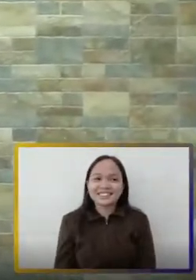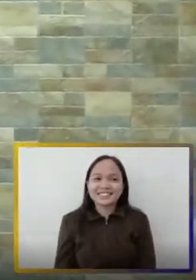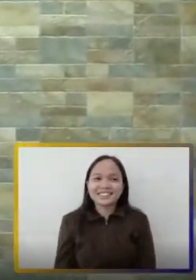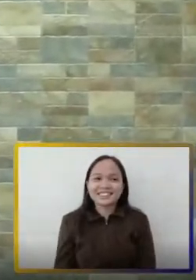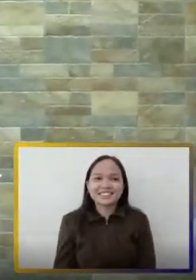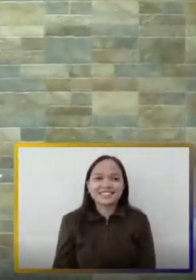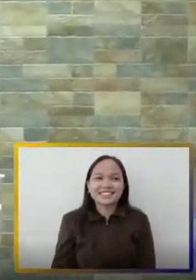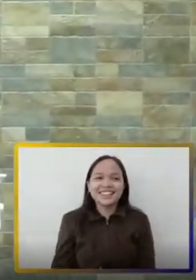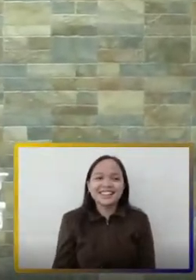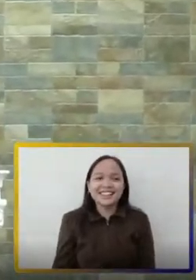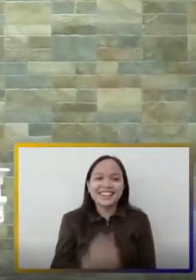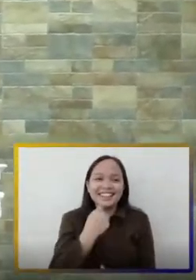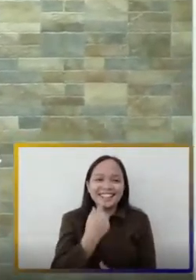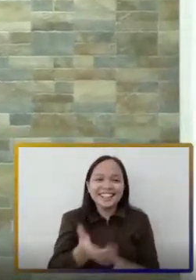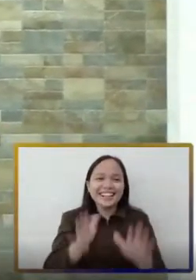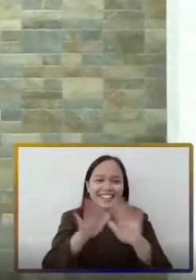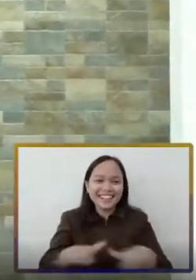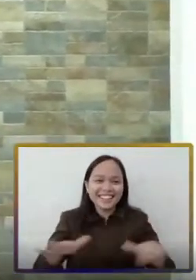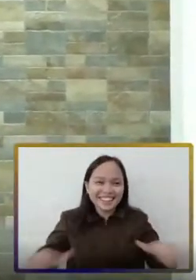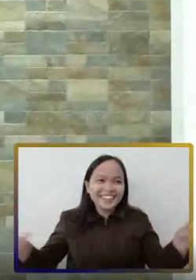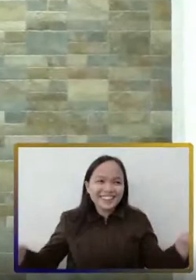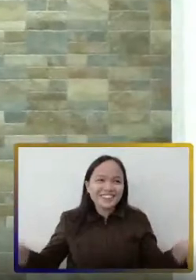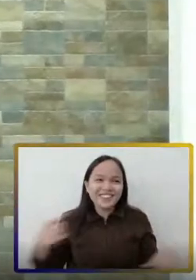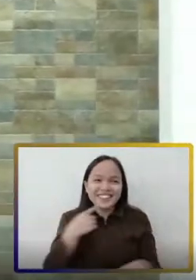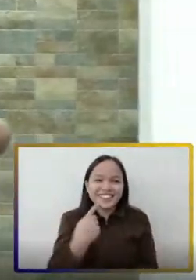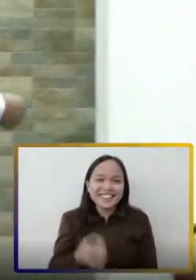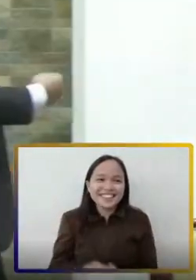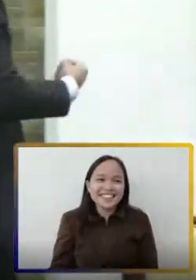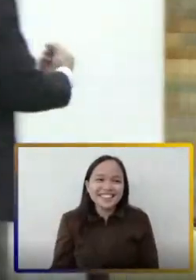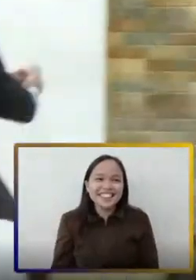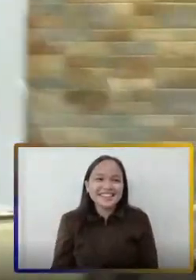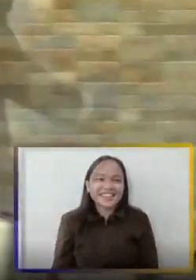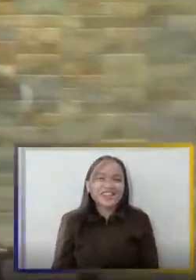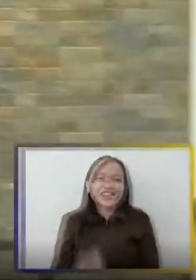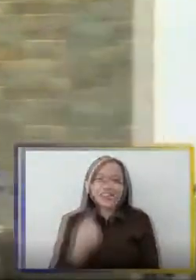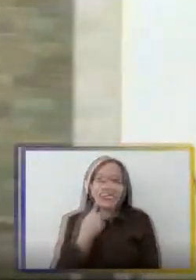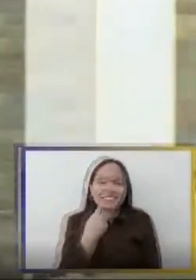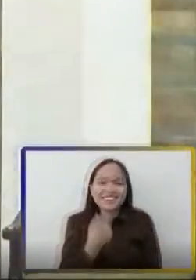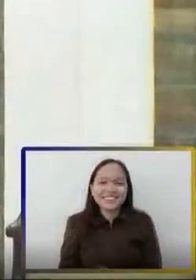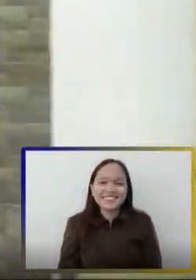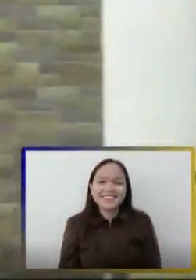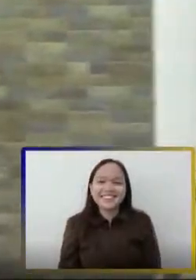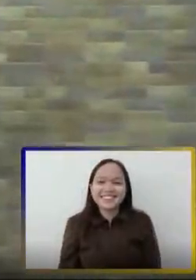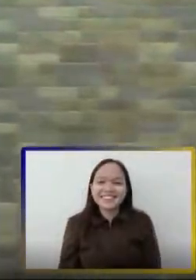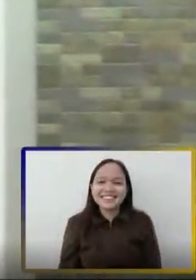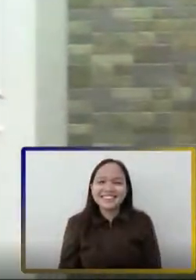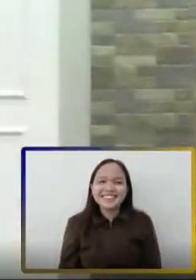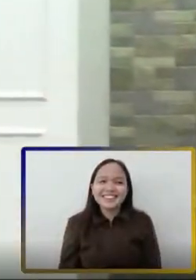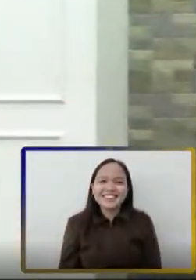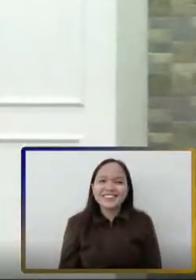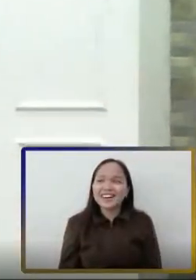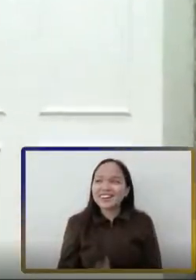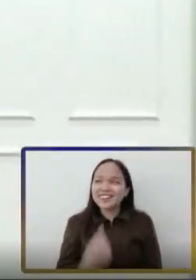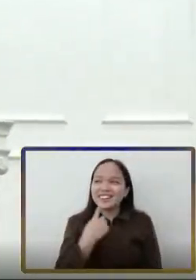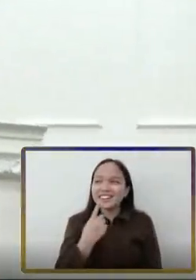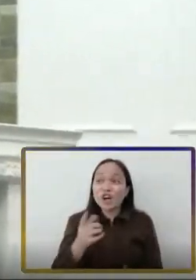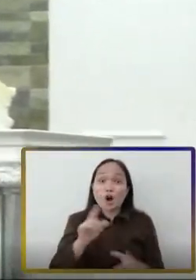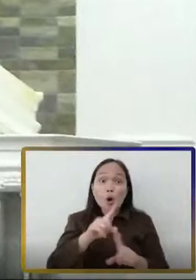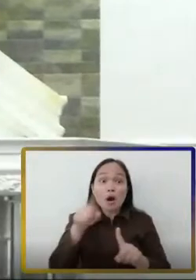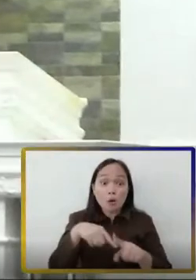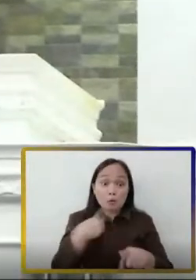bata pa lang, sinanay na natin. Nakakita ka ng bata, nandiyan naman sa hapagkainan. Nilagyan na sa harapan ng